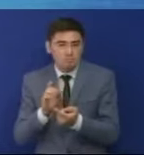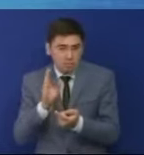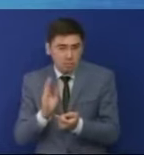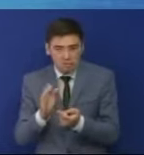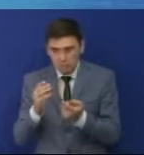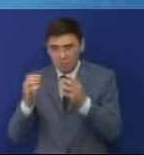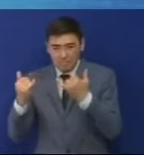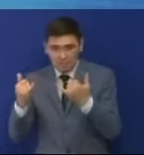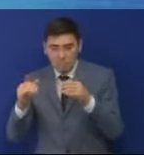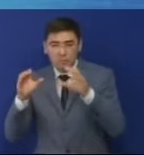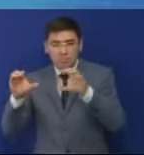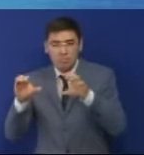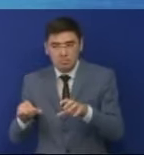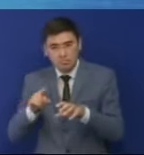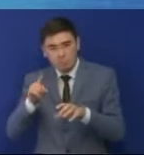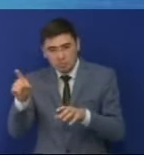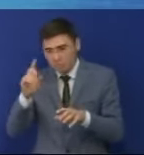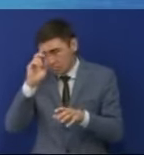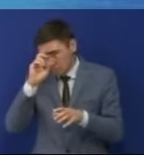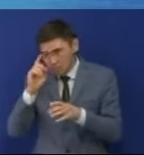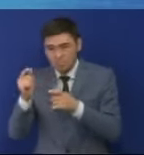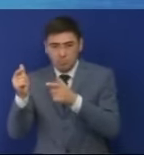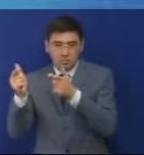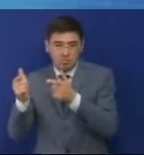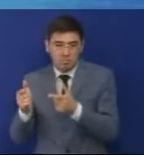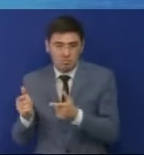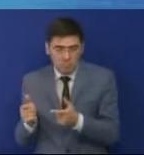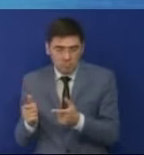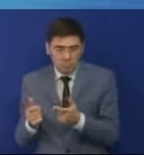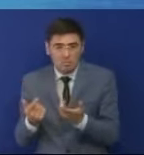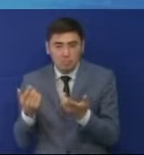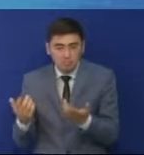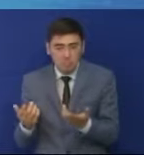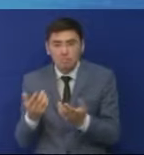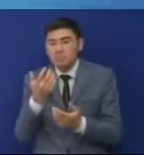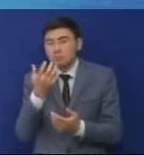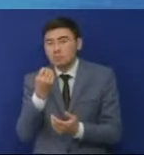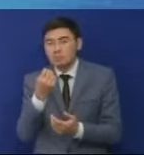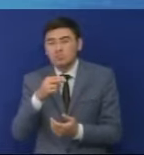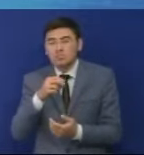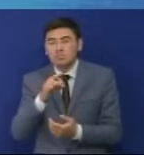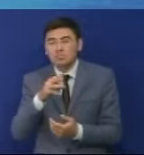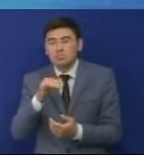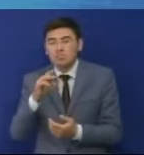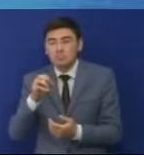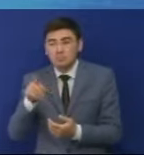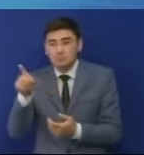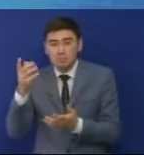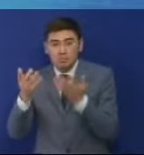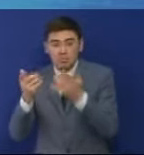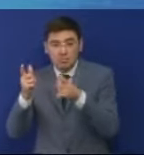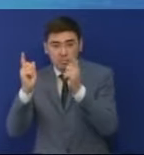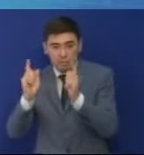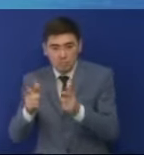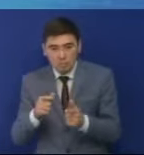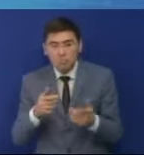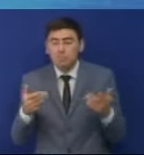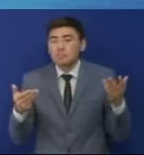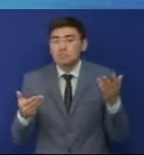заң жобасы қазір үкіметте әзірленуде. Одан кейін парламентте мақұлдануы тиіс. Егер жәрдемақының жаңа